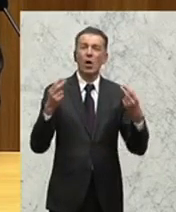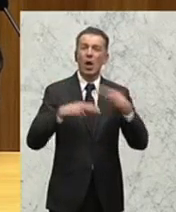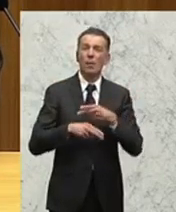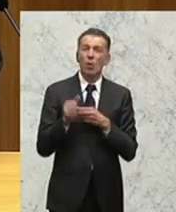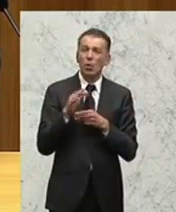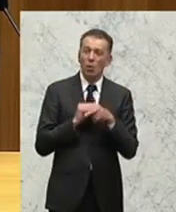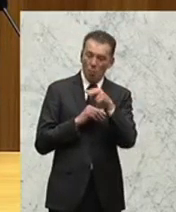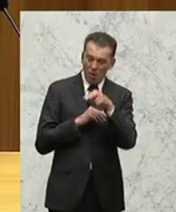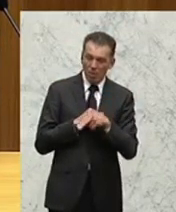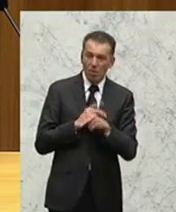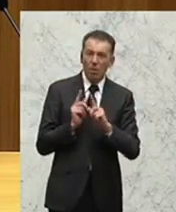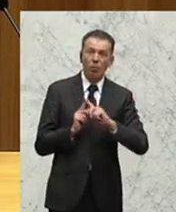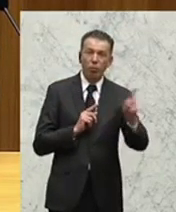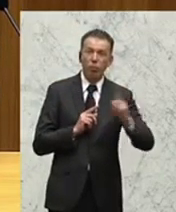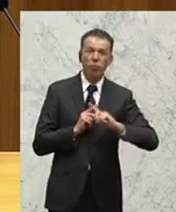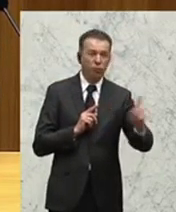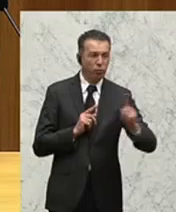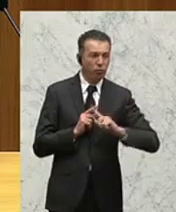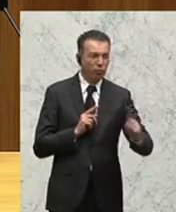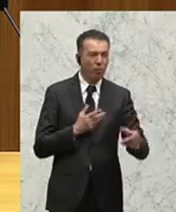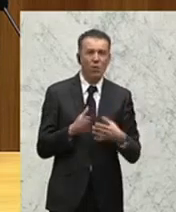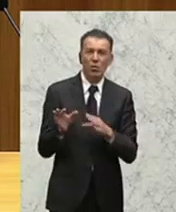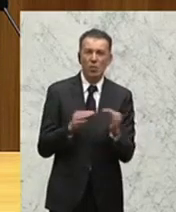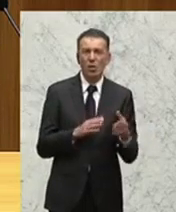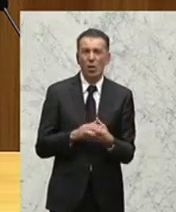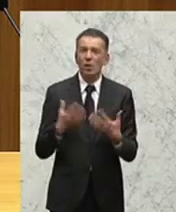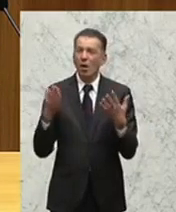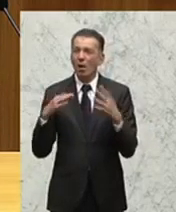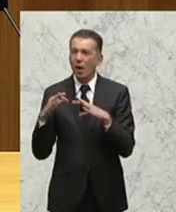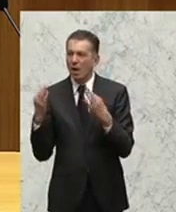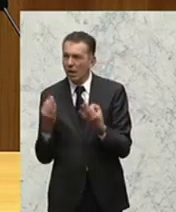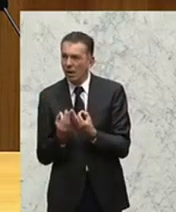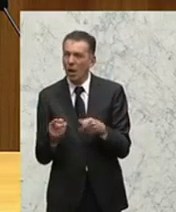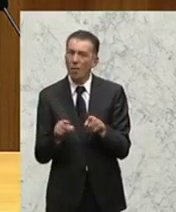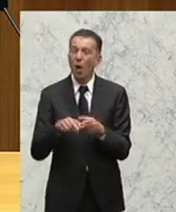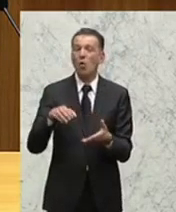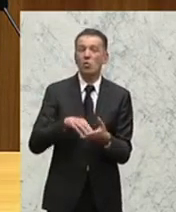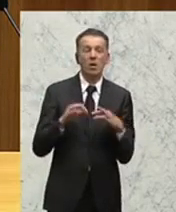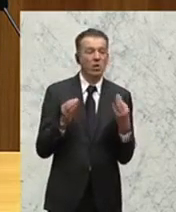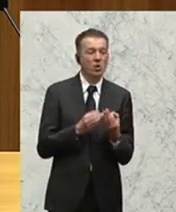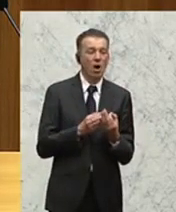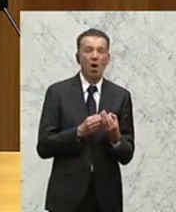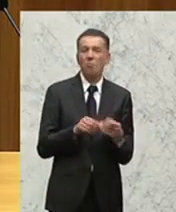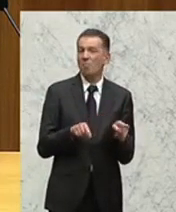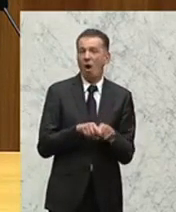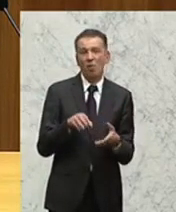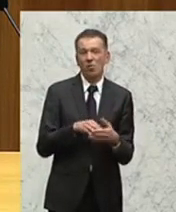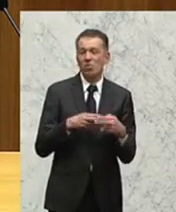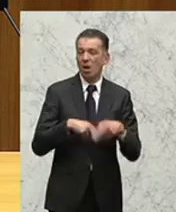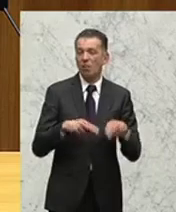gestanden, die jetzt auspendeln müssen, was das heißt, wenn der ländliche Raum, aber auch der städtische, die wird in der Stadt Jammern